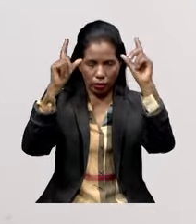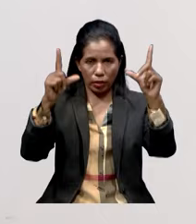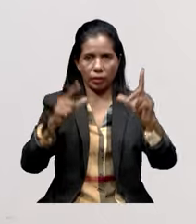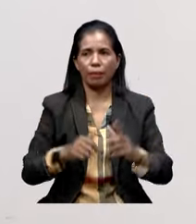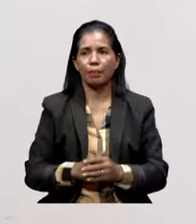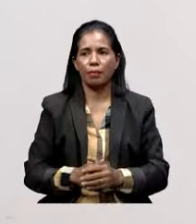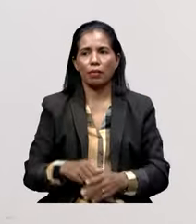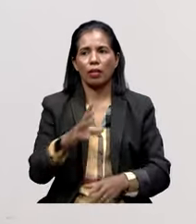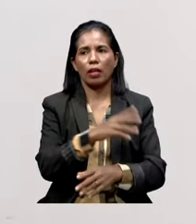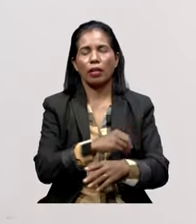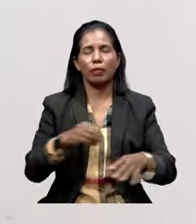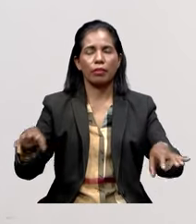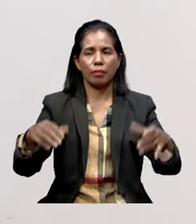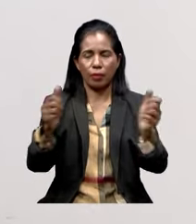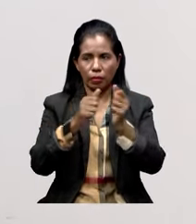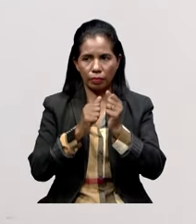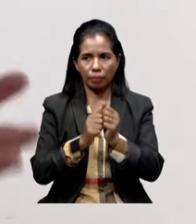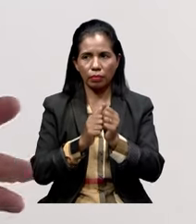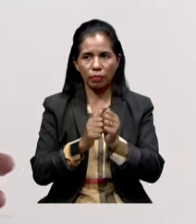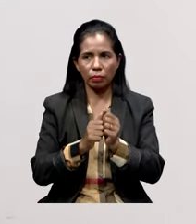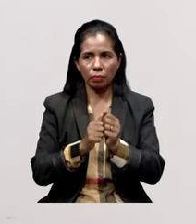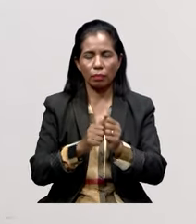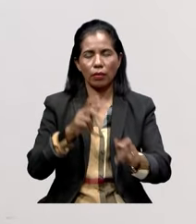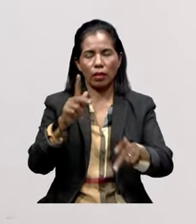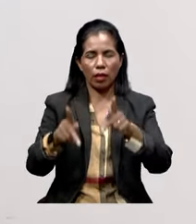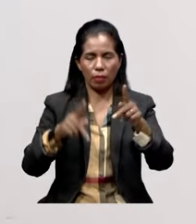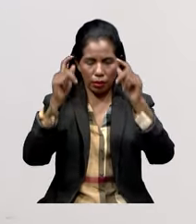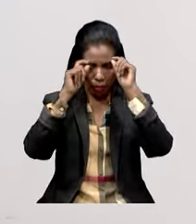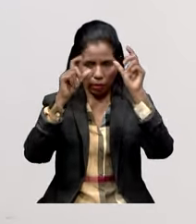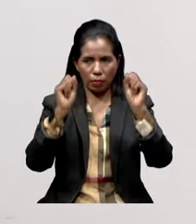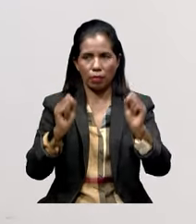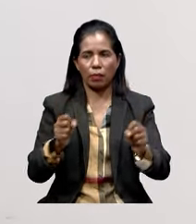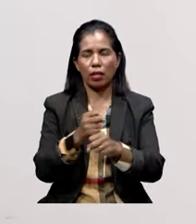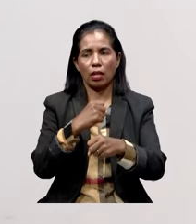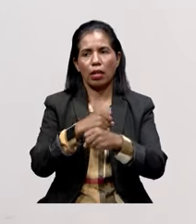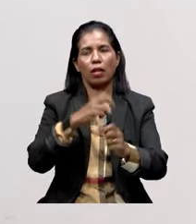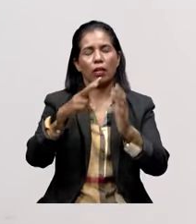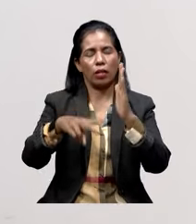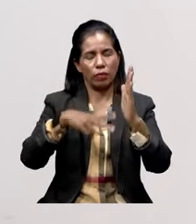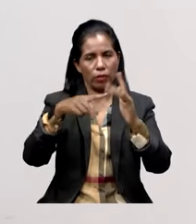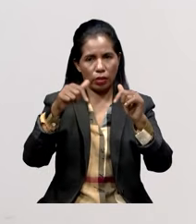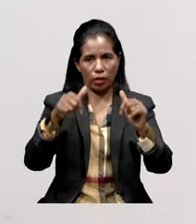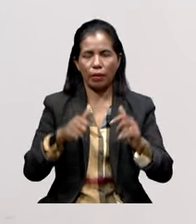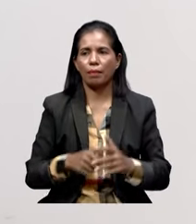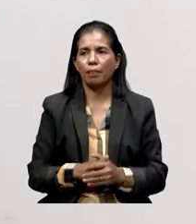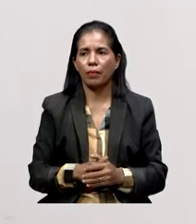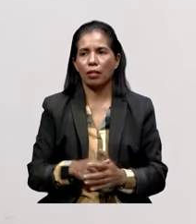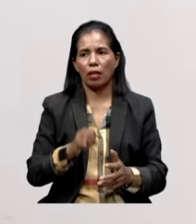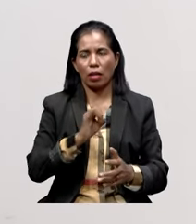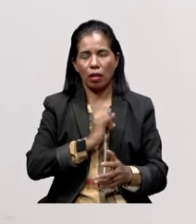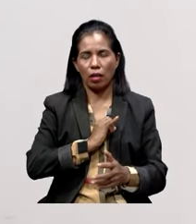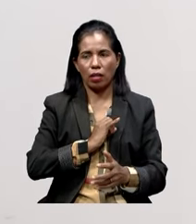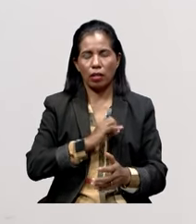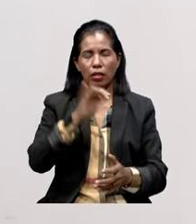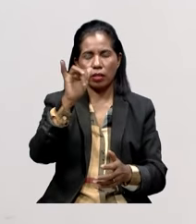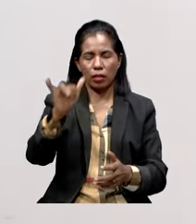dan juga kerja dengan masyarakat Timor-Leste untuk bikin film ini. Saya sendiri tinggal di